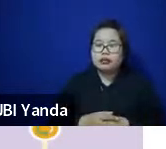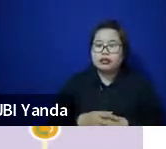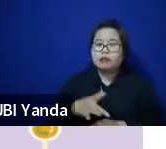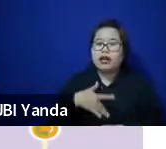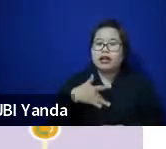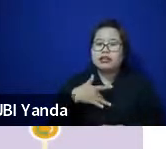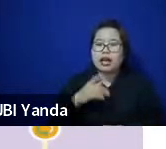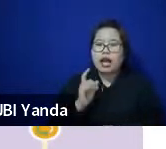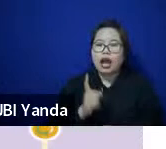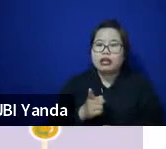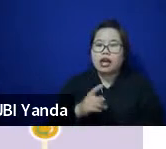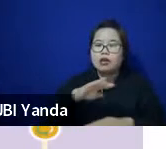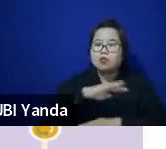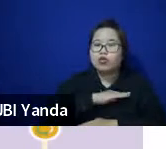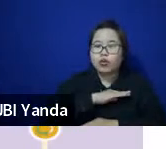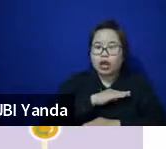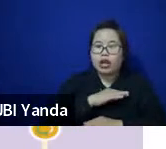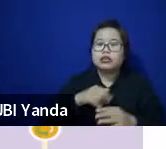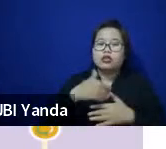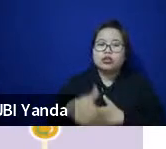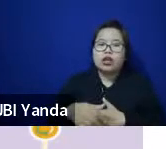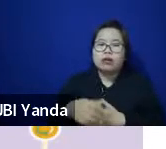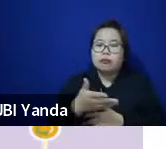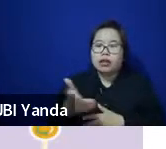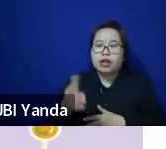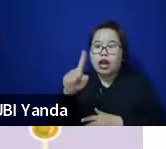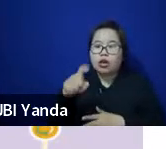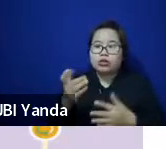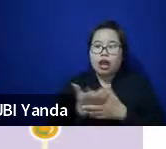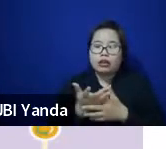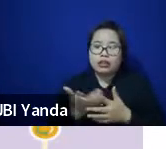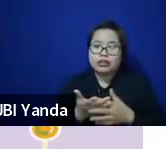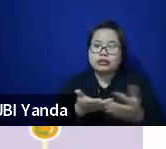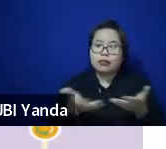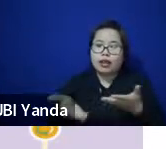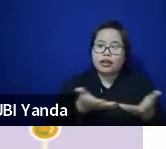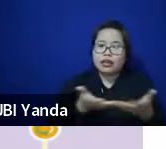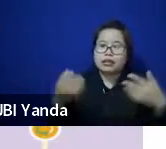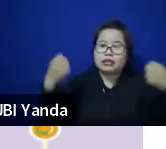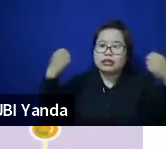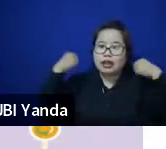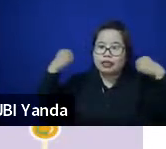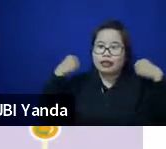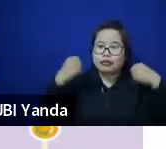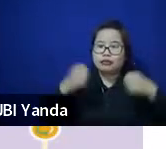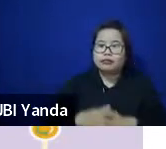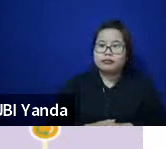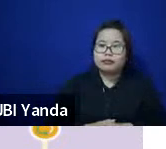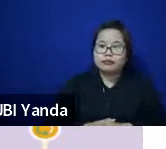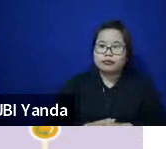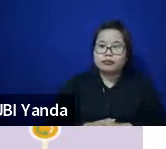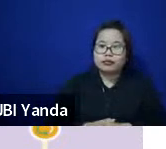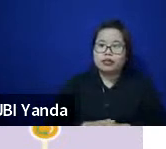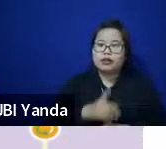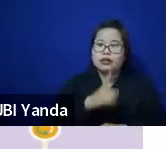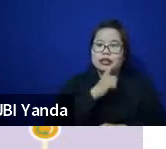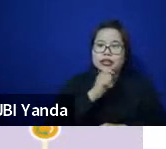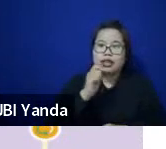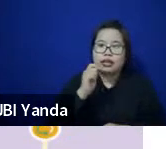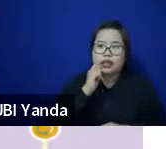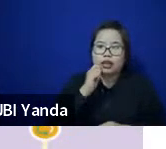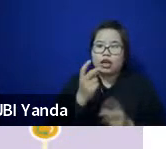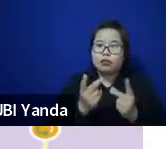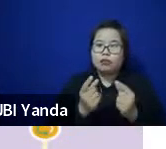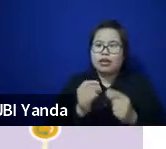merasakan ada suatu kebutuhan, kemudian mereka harus mengakses layanan kesehatan, ya, kemudian ternyata biayanya misalnya